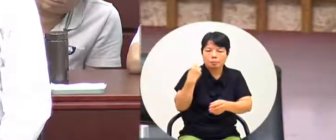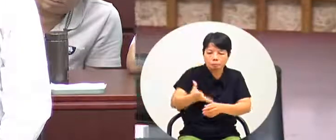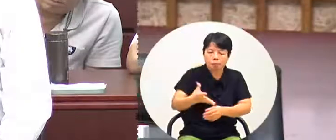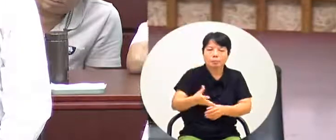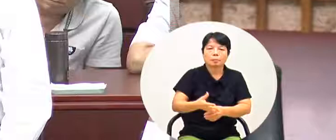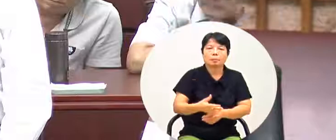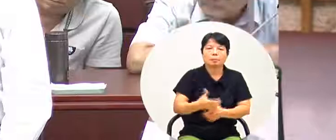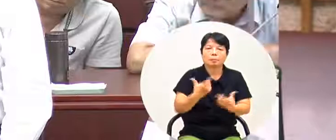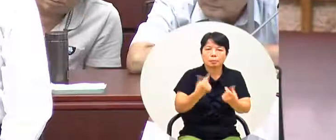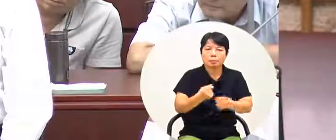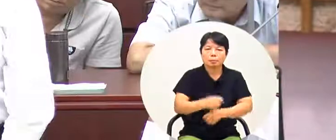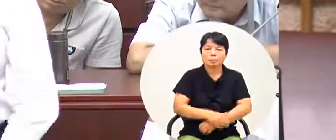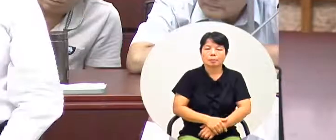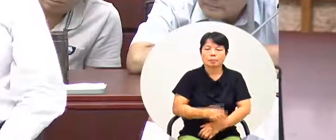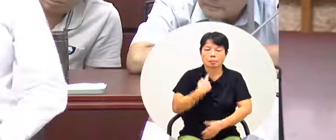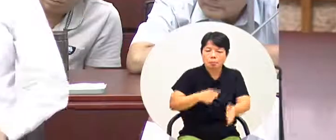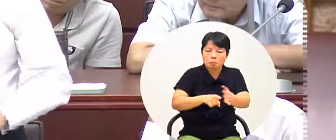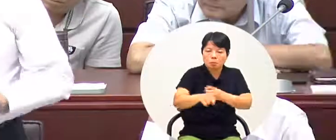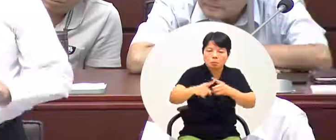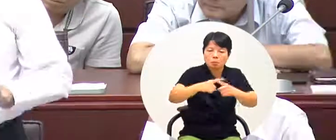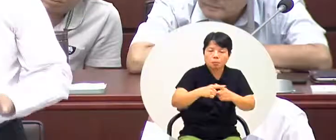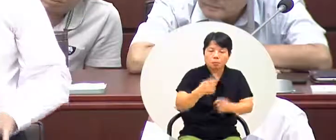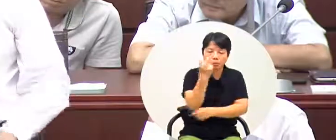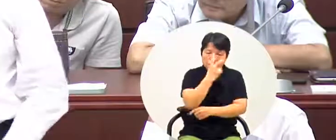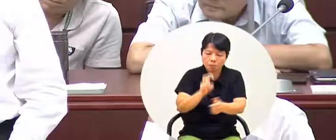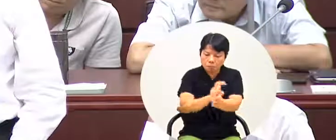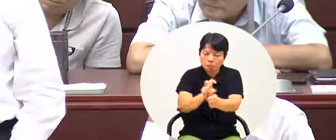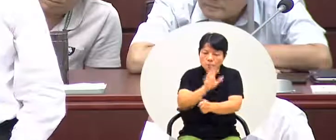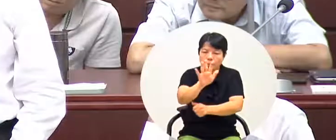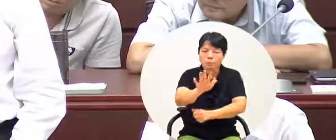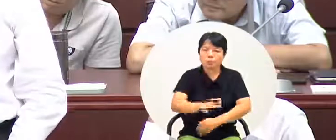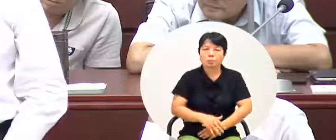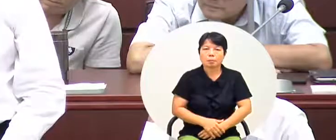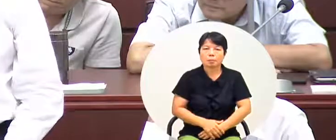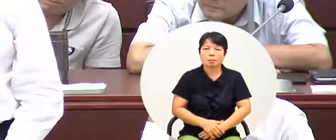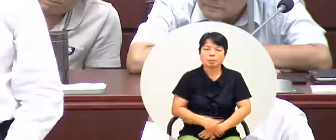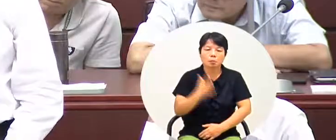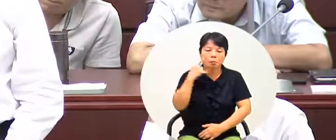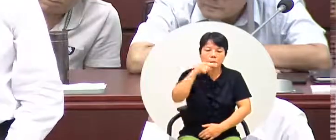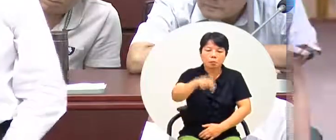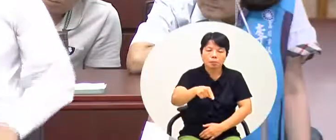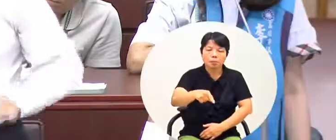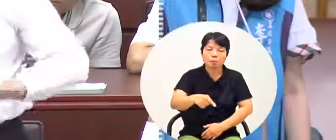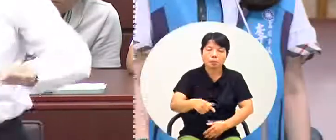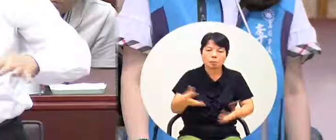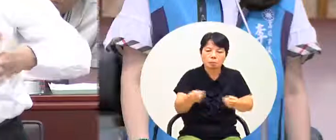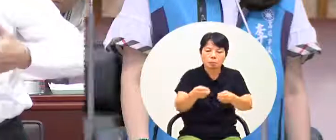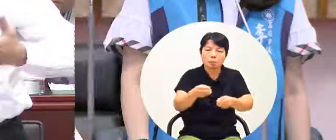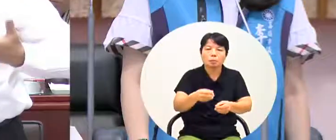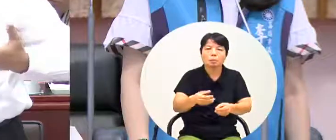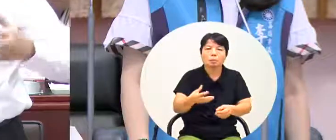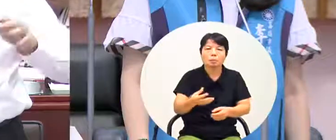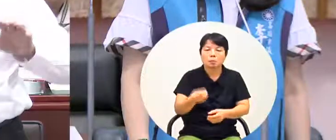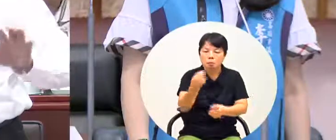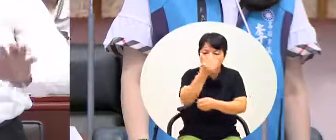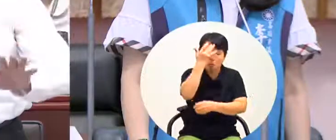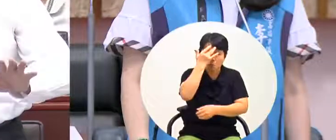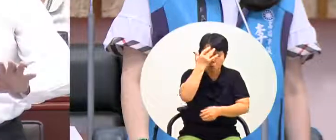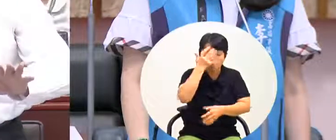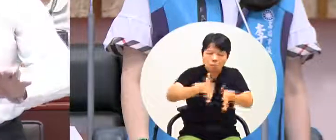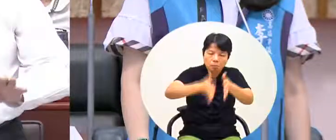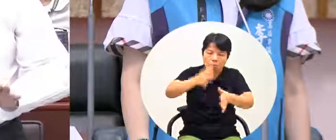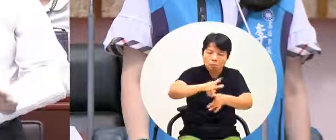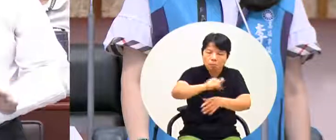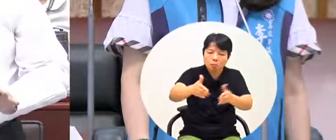在做一个检查。那如果是说你这个建筑物在无障碍不合格的时候，我们在请他马